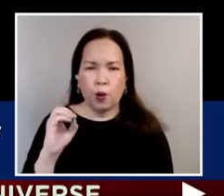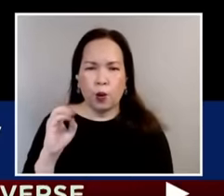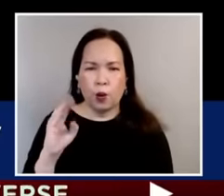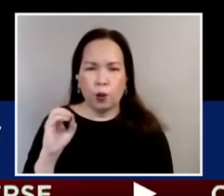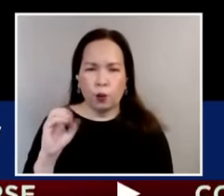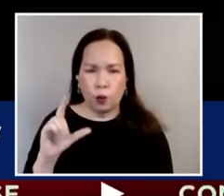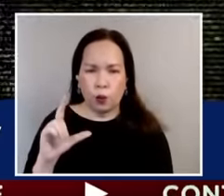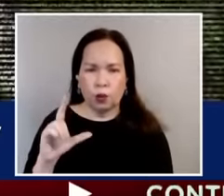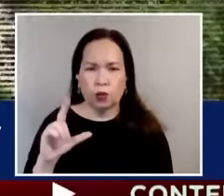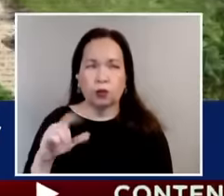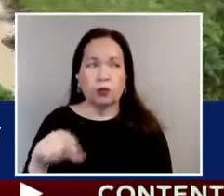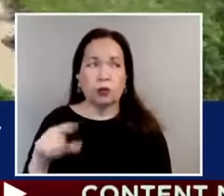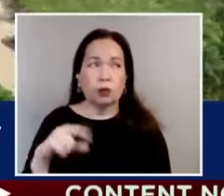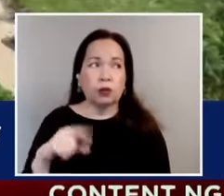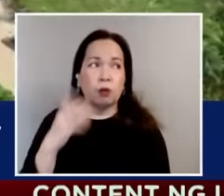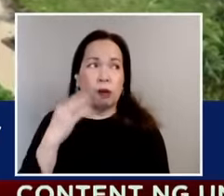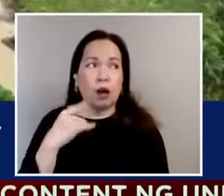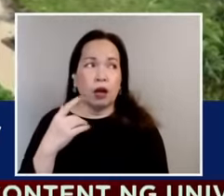ng baha.